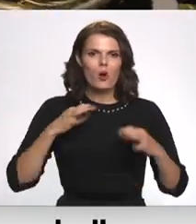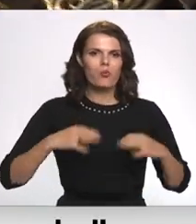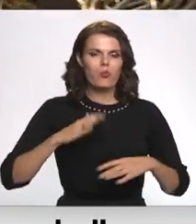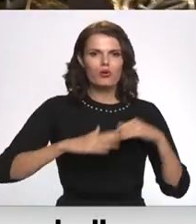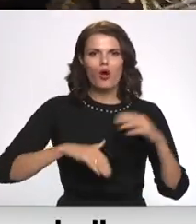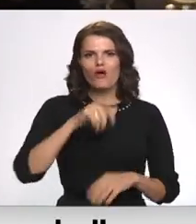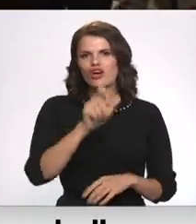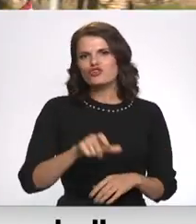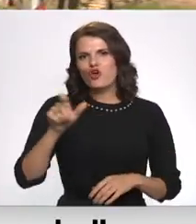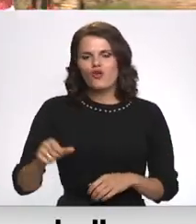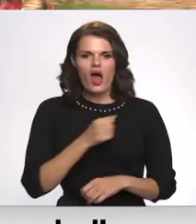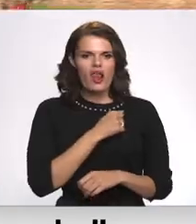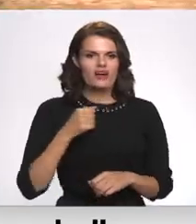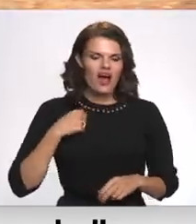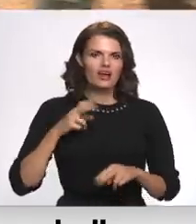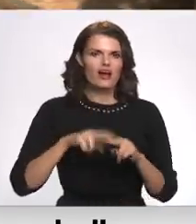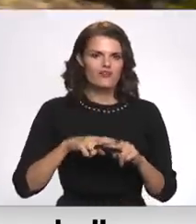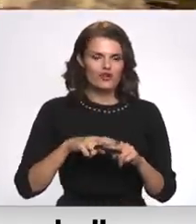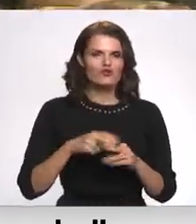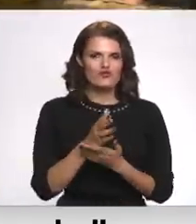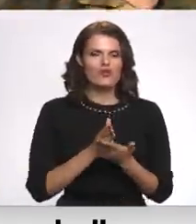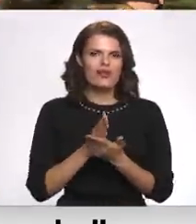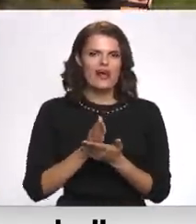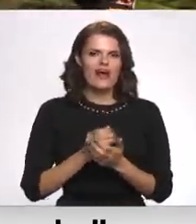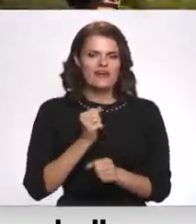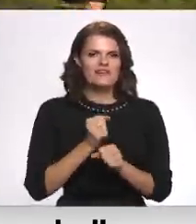profesionālus karavīrus un veterānus.